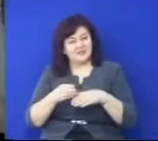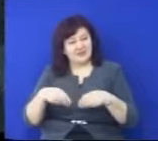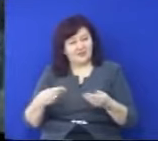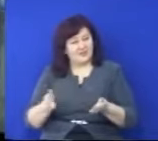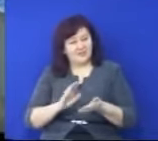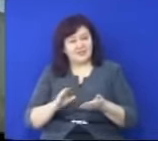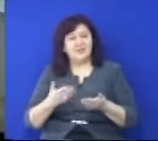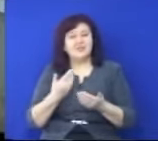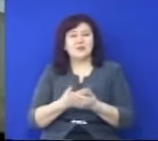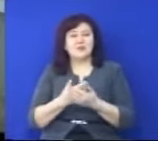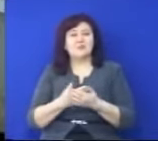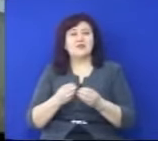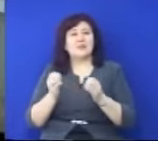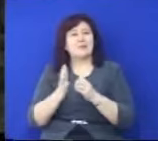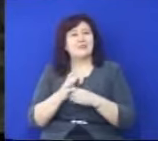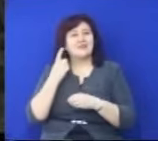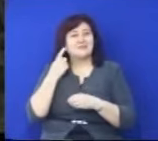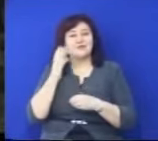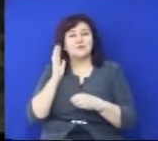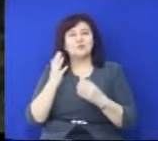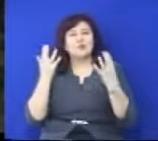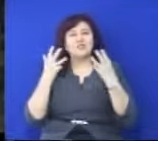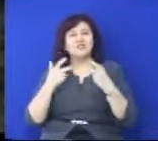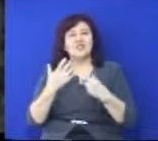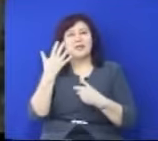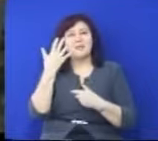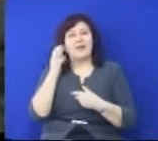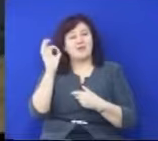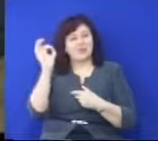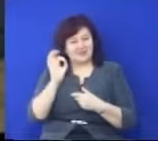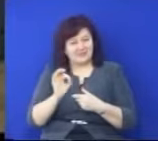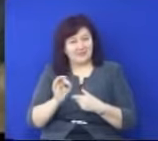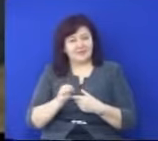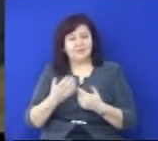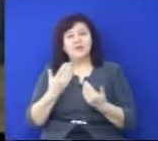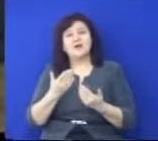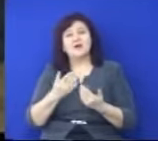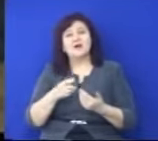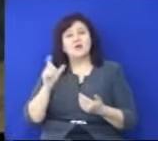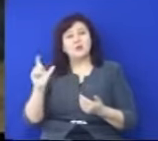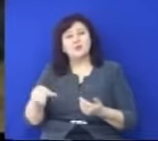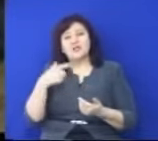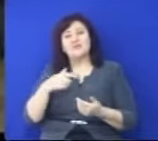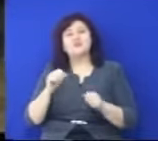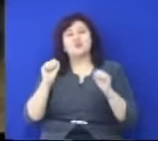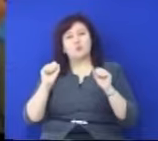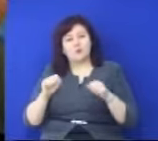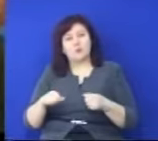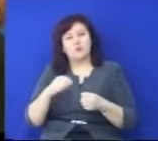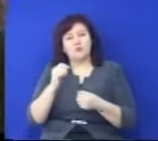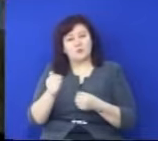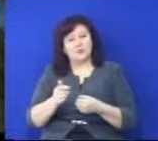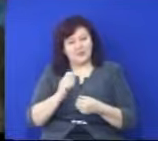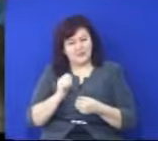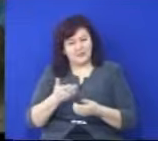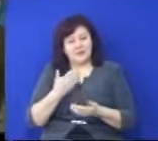12 жылға 5% есептелген. Мұндай қаражатты төлеуге шамамыз жетеді, дейді салымшылар. Оның үстіне олар қосалқы